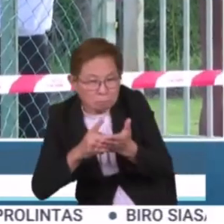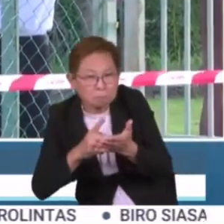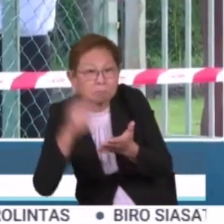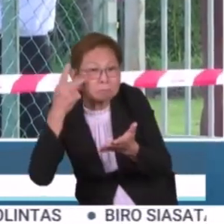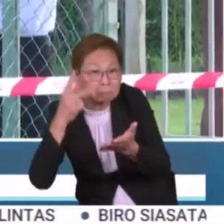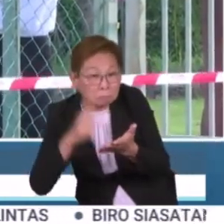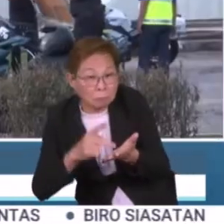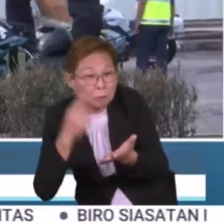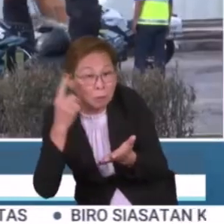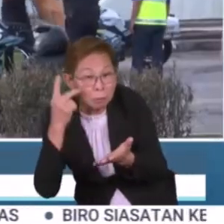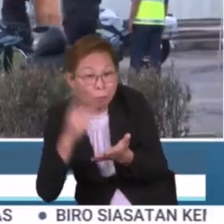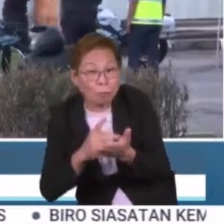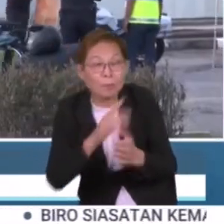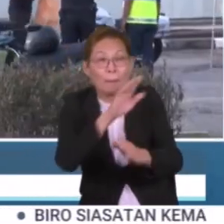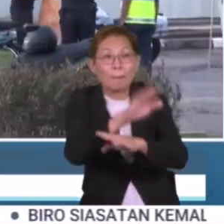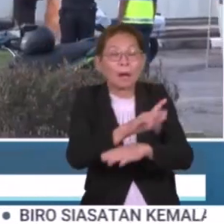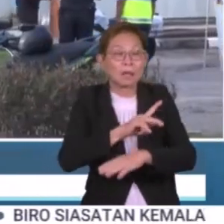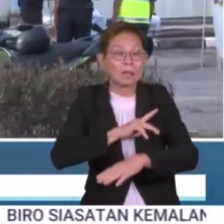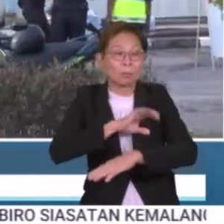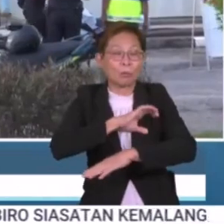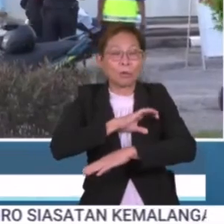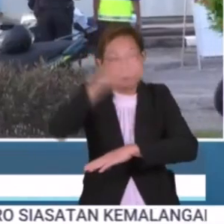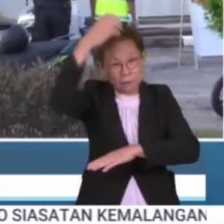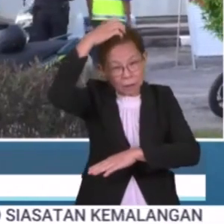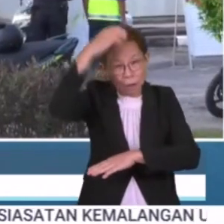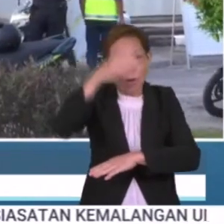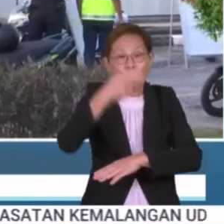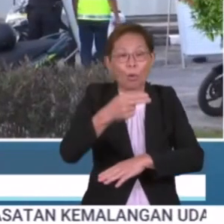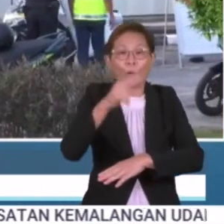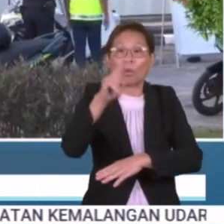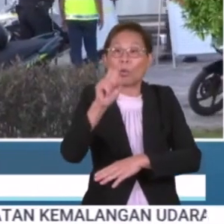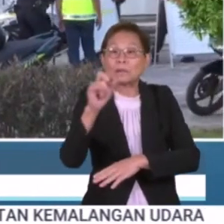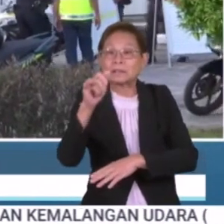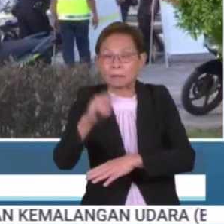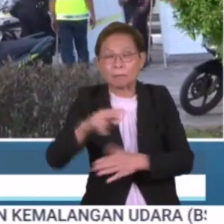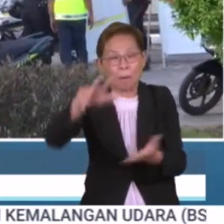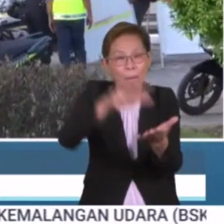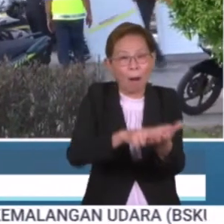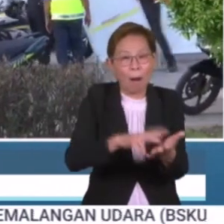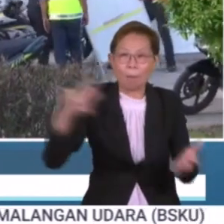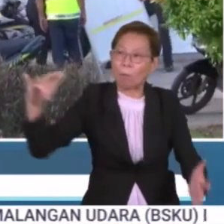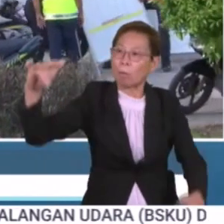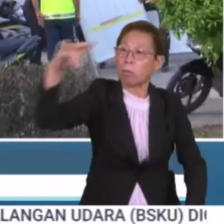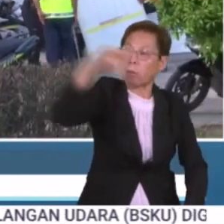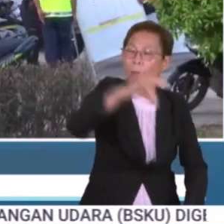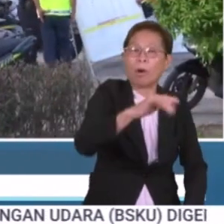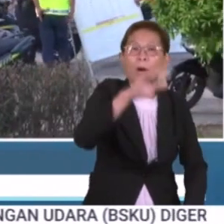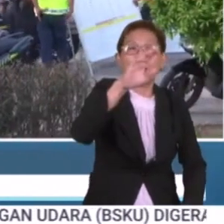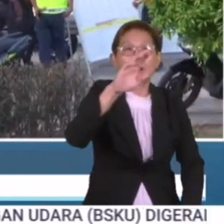petang tadi ketua polisi Selangor atau mengesahkan pesawat jenis